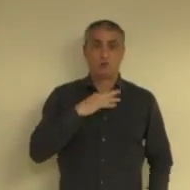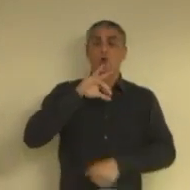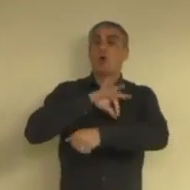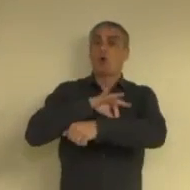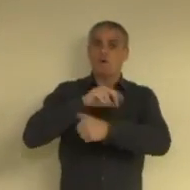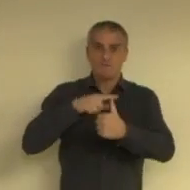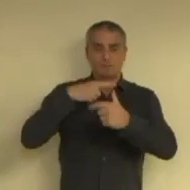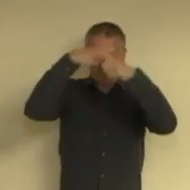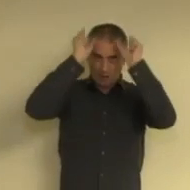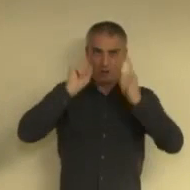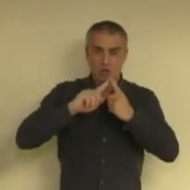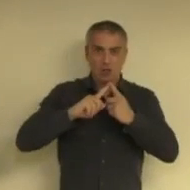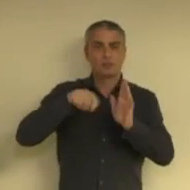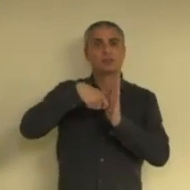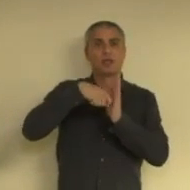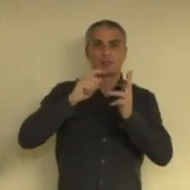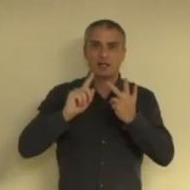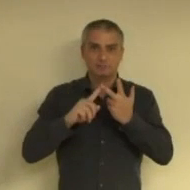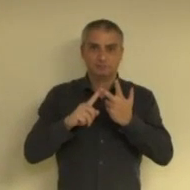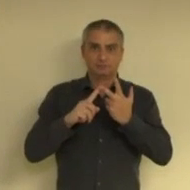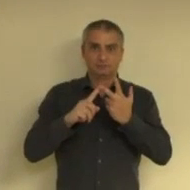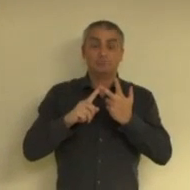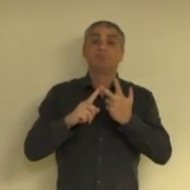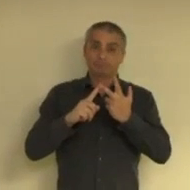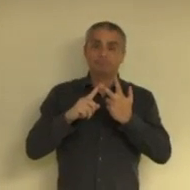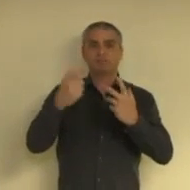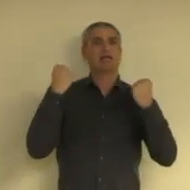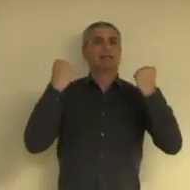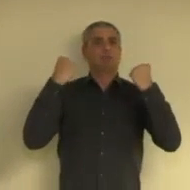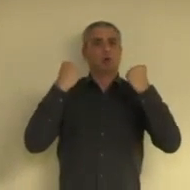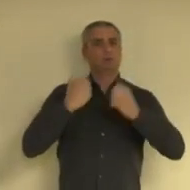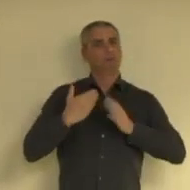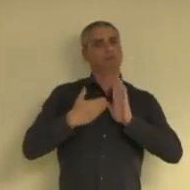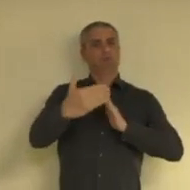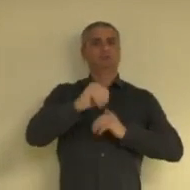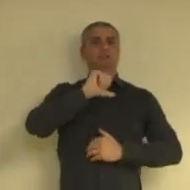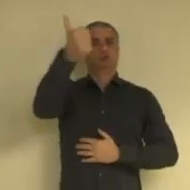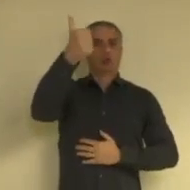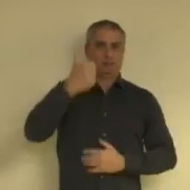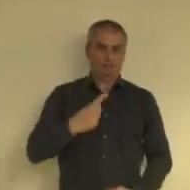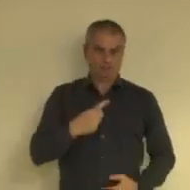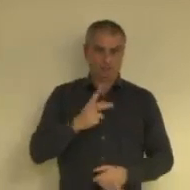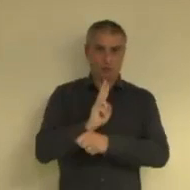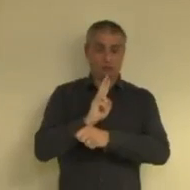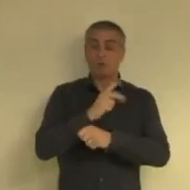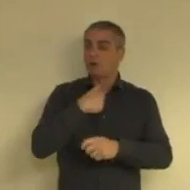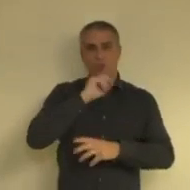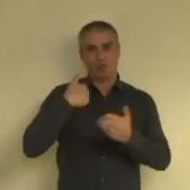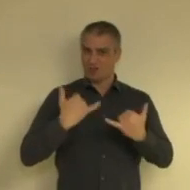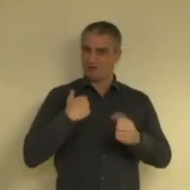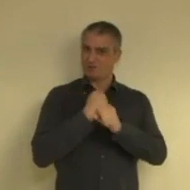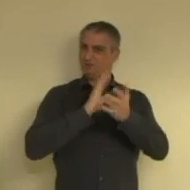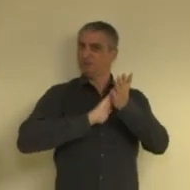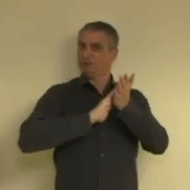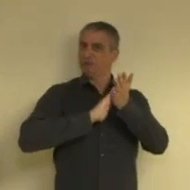את הרופאים, את האחיות, את הטכנאים. אלה הגיבורים בחזית, בקו הראשון. כולנו מחנו להם כף